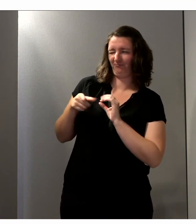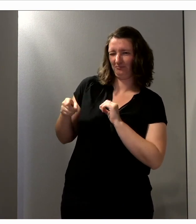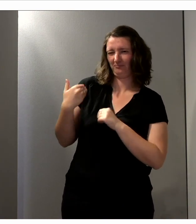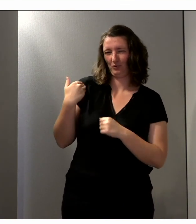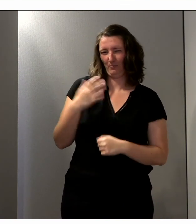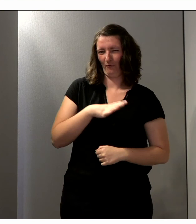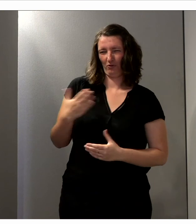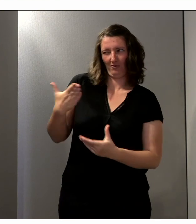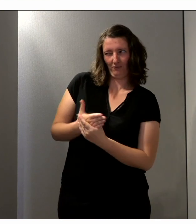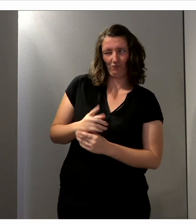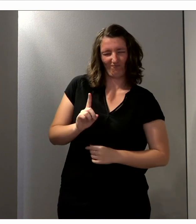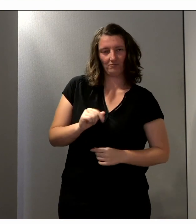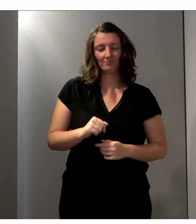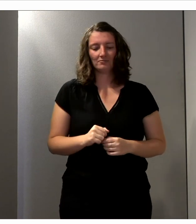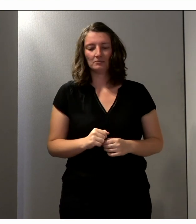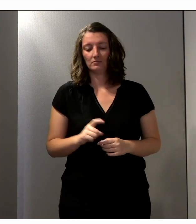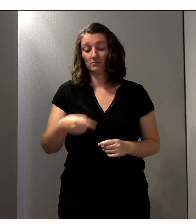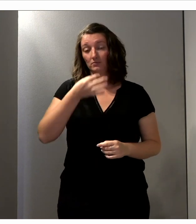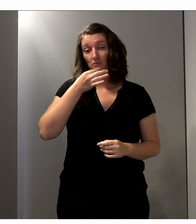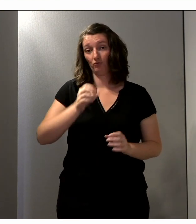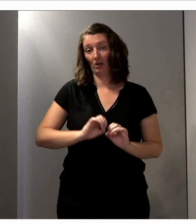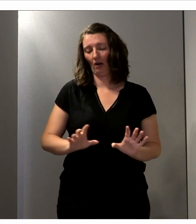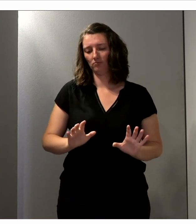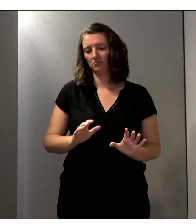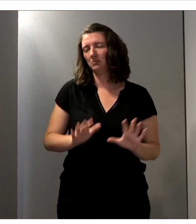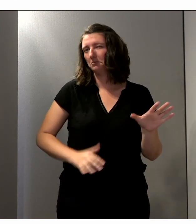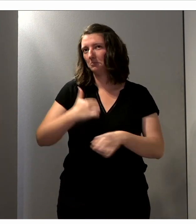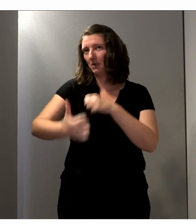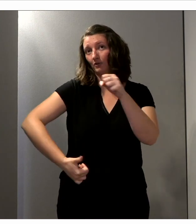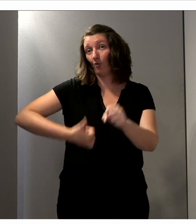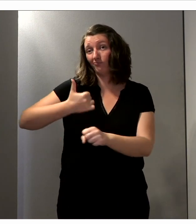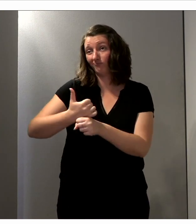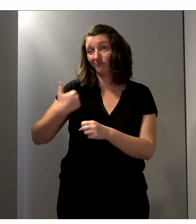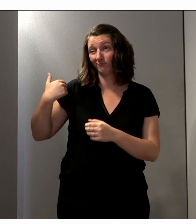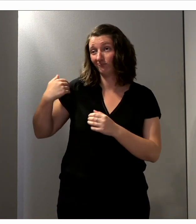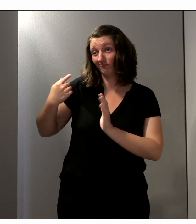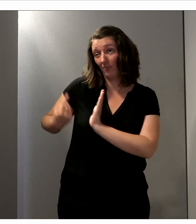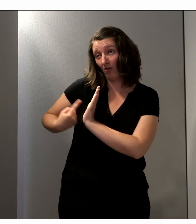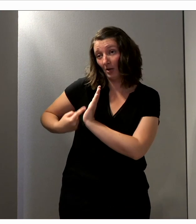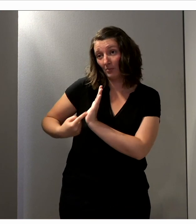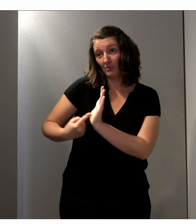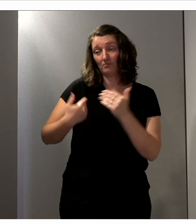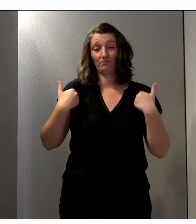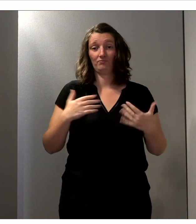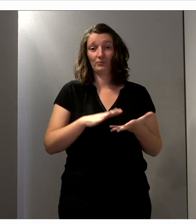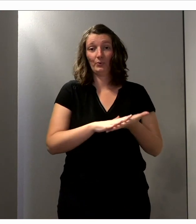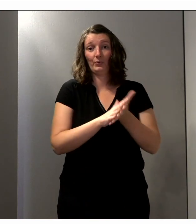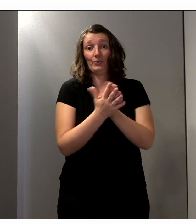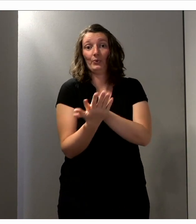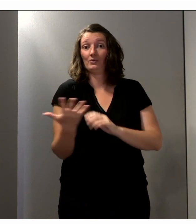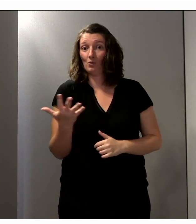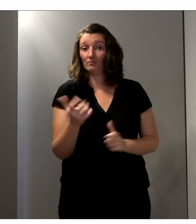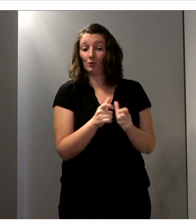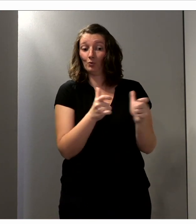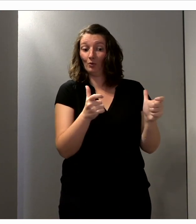vapeur, je dois vous dire, ça fait 1 an que je dis ça, je suis devenue une entrepreneureuse.